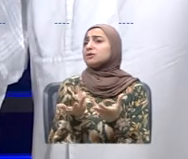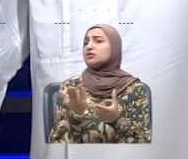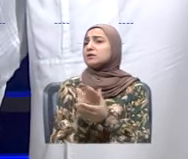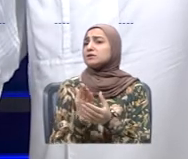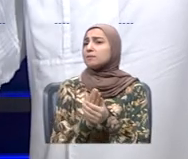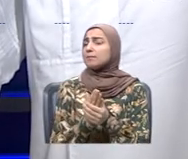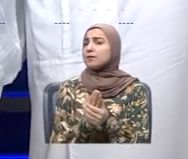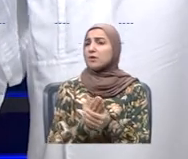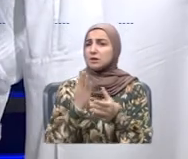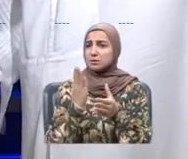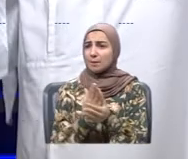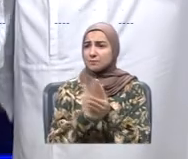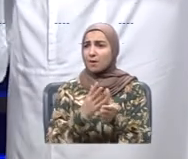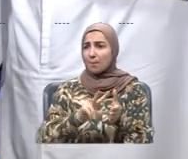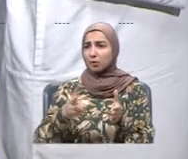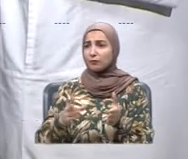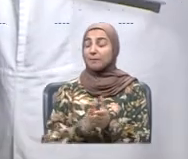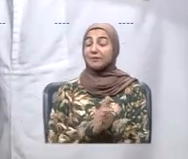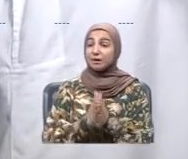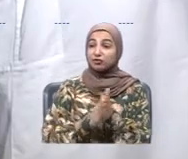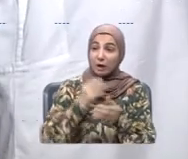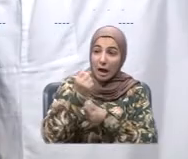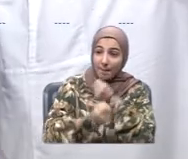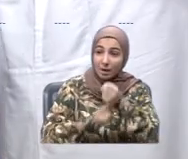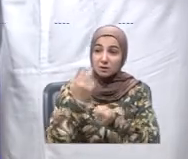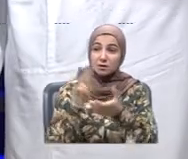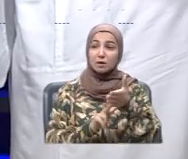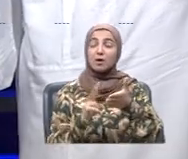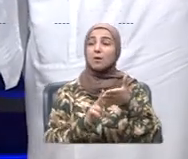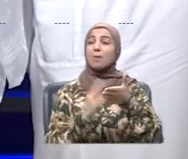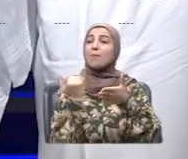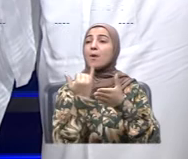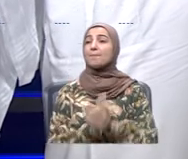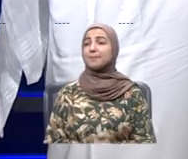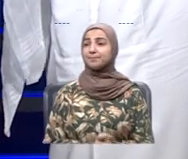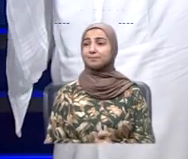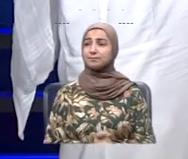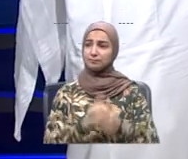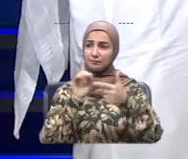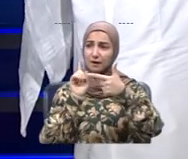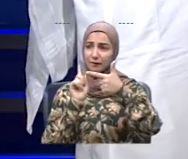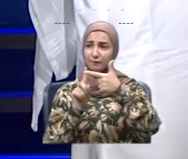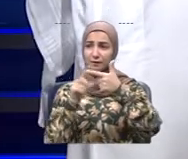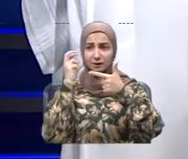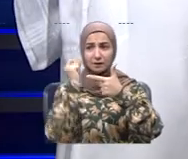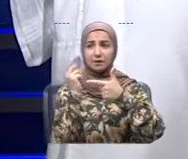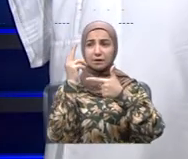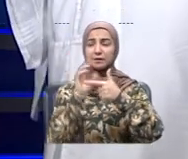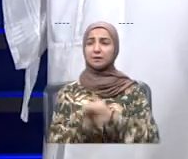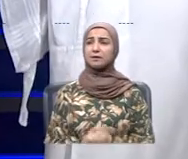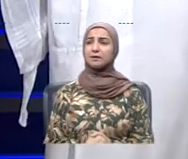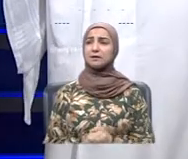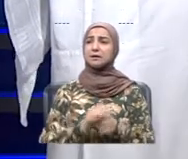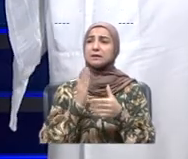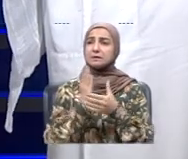كل الأسباب التي تشجع على القراءة. أما الفكرة الثانية أن الكاتب يتوقع أن